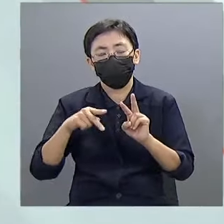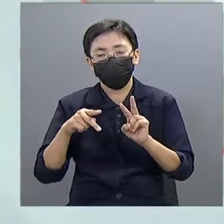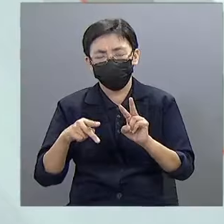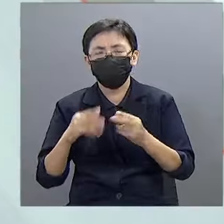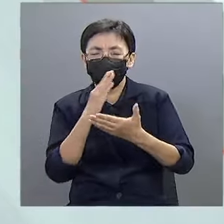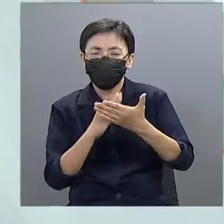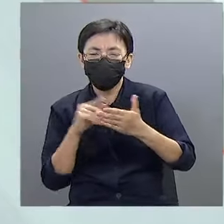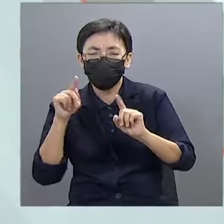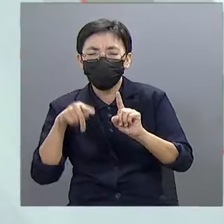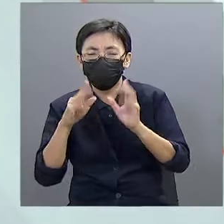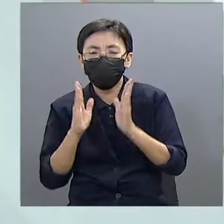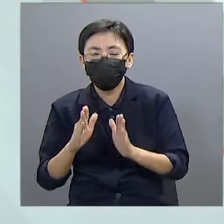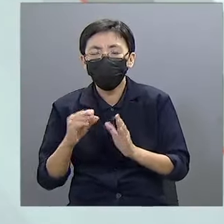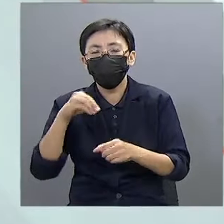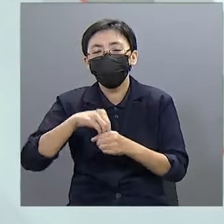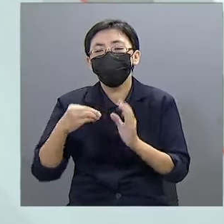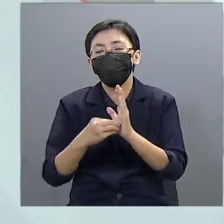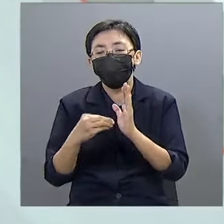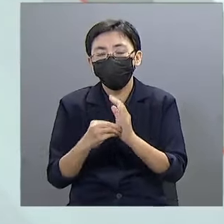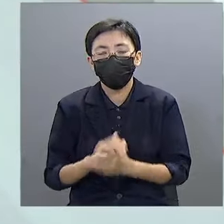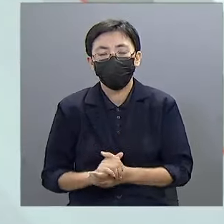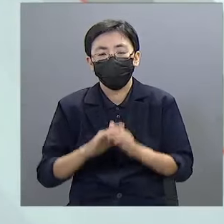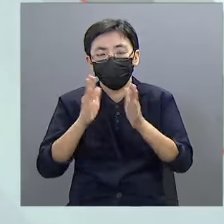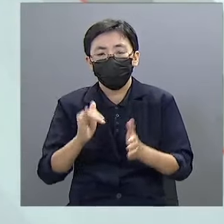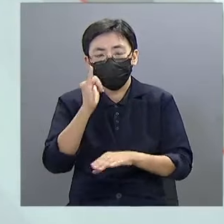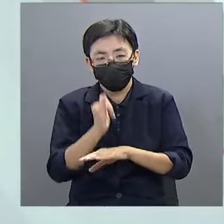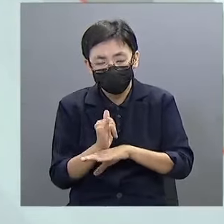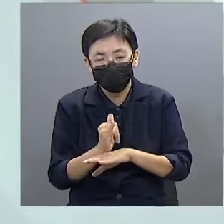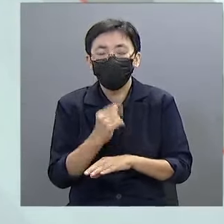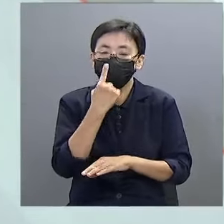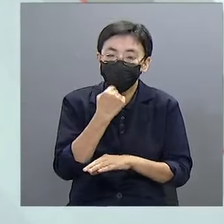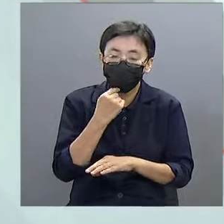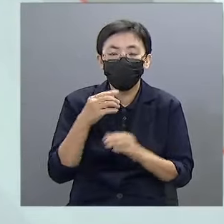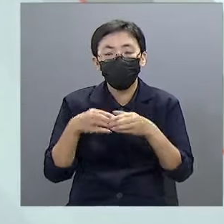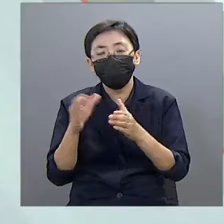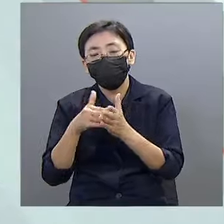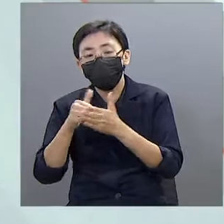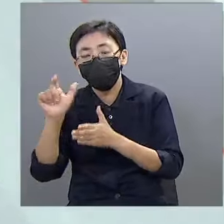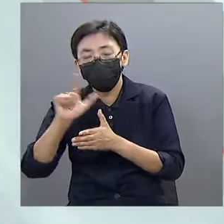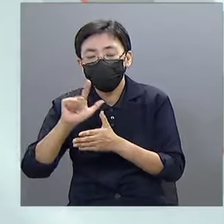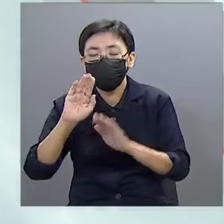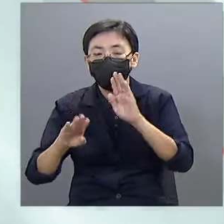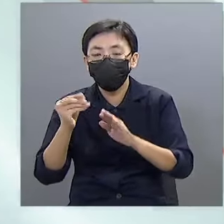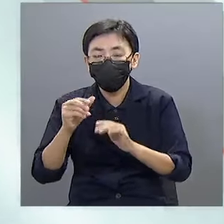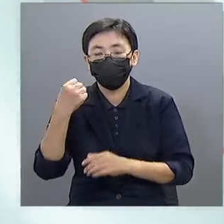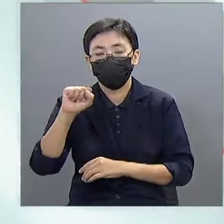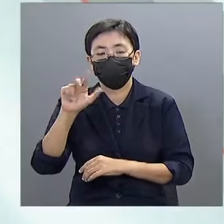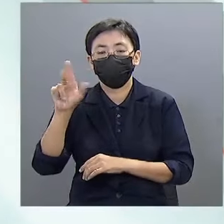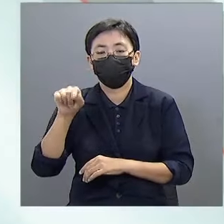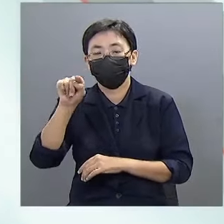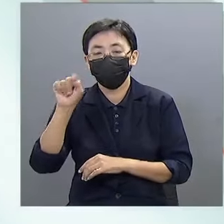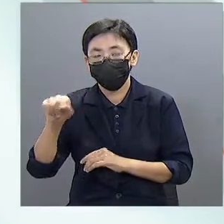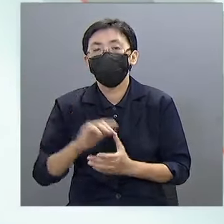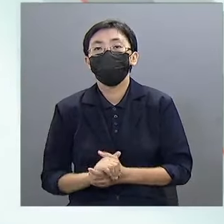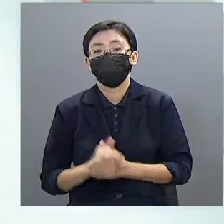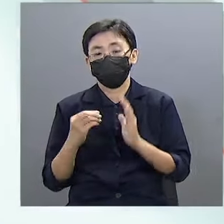กรุงเทพฯส่วนเตียงผู้ป่วยอาการสีเหลืองอาการสีแดงภาพรวมทั้งประเทศตอนนี้อยู่ที่ประมาณร้อยละ 13นะคะแต่ว่ากทม